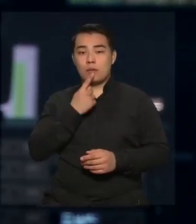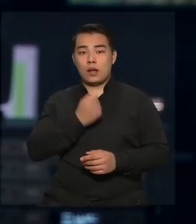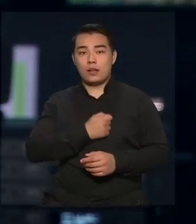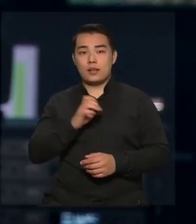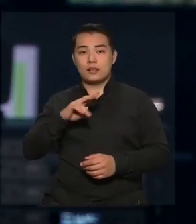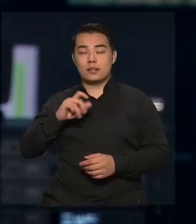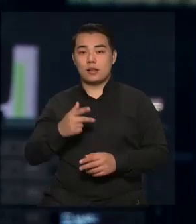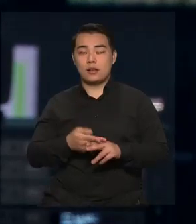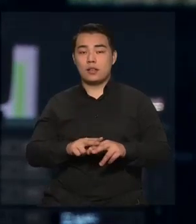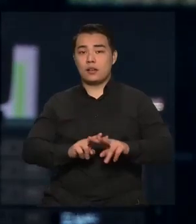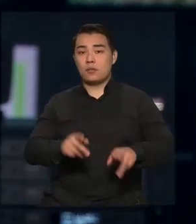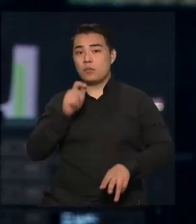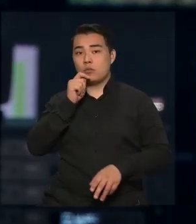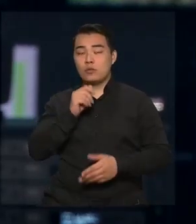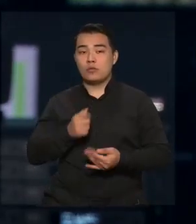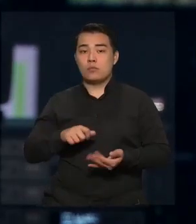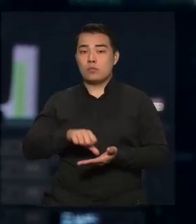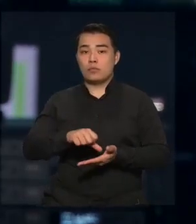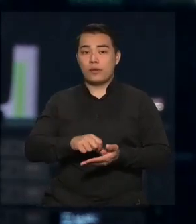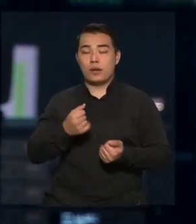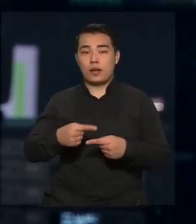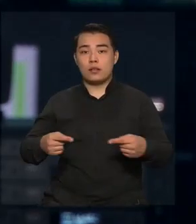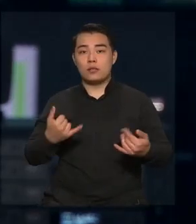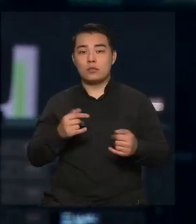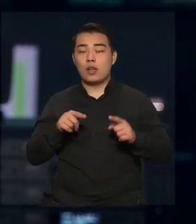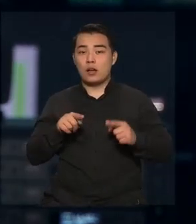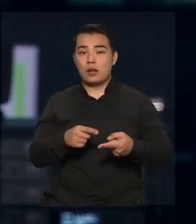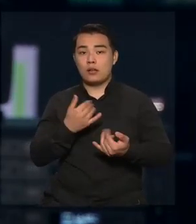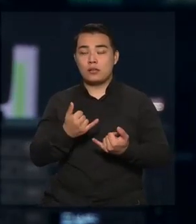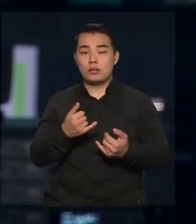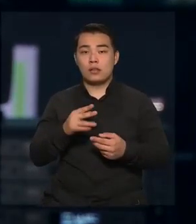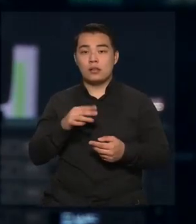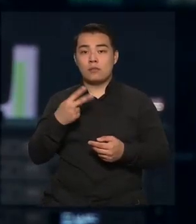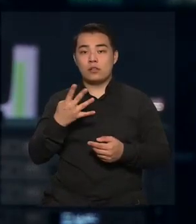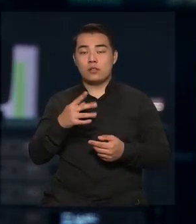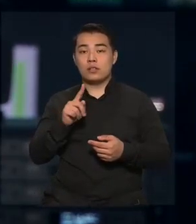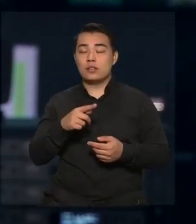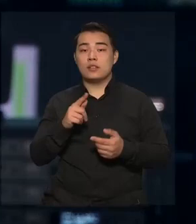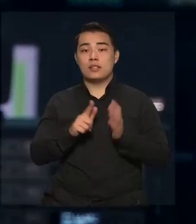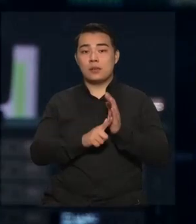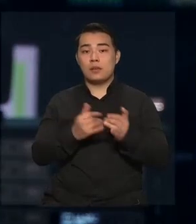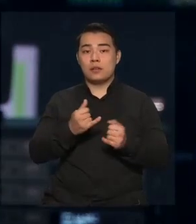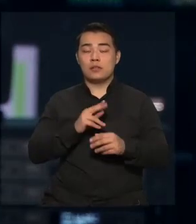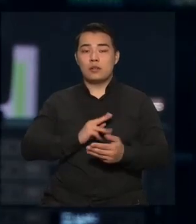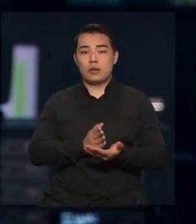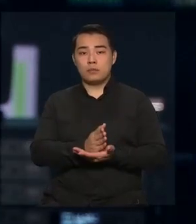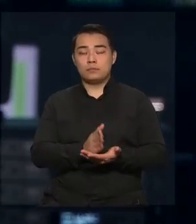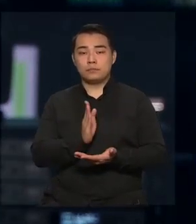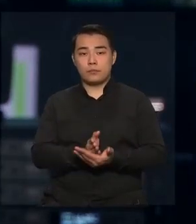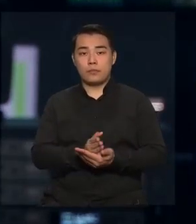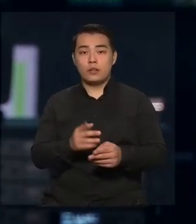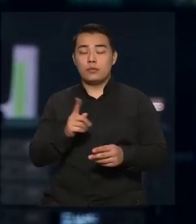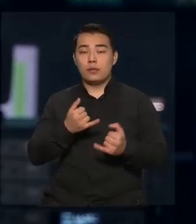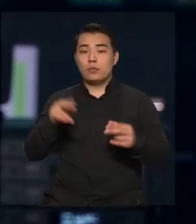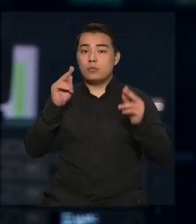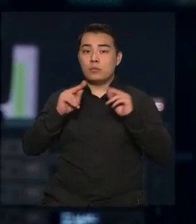Они наравне с мужчинами участвуют в спецоперациях, ловят преступников и в режиме 24/7 находятся на страже порядка. То, что